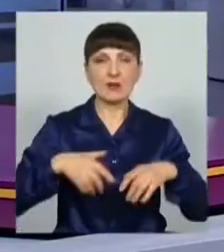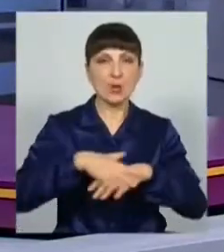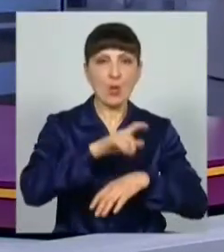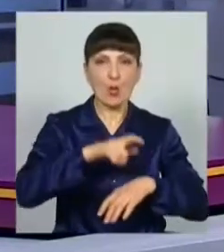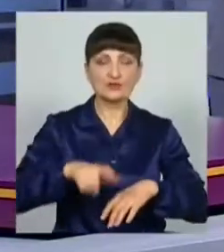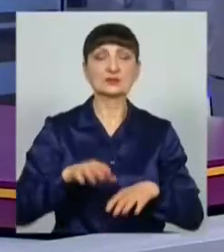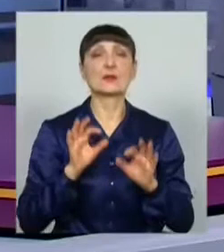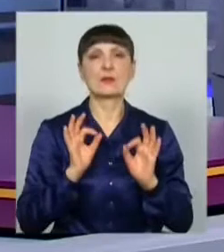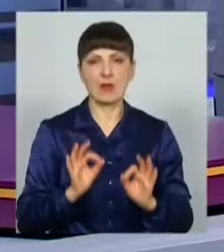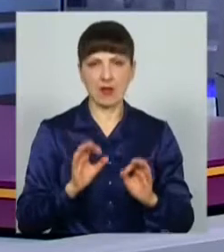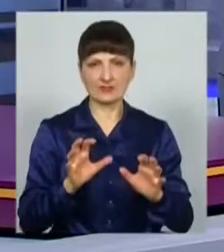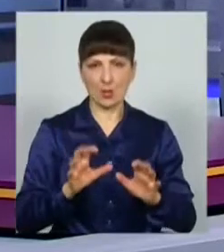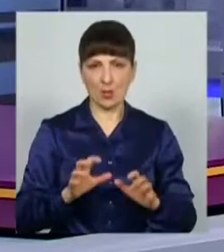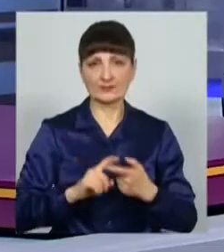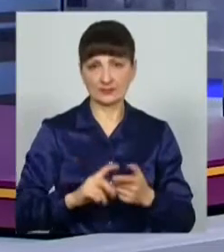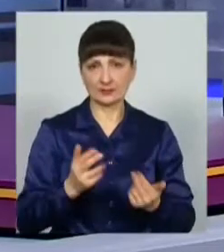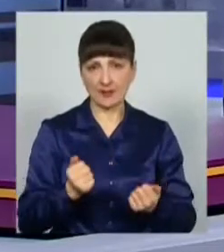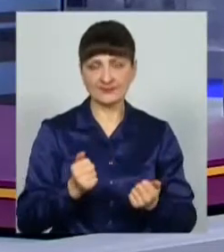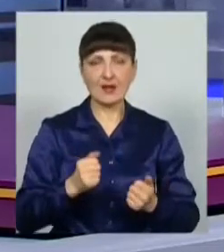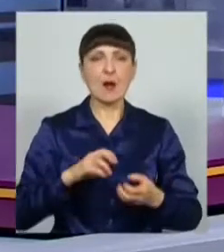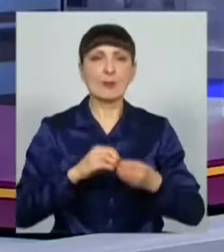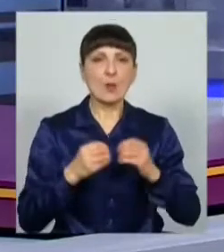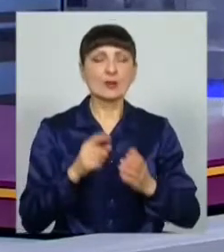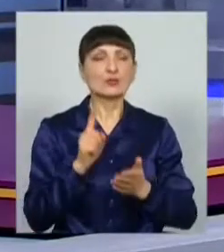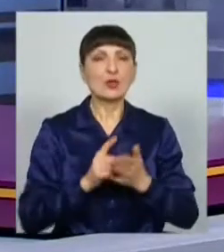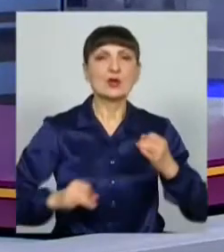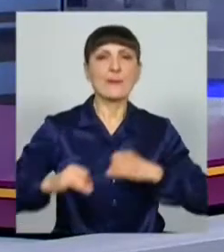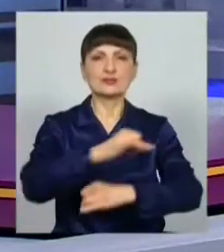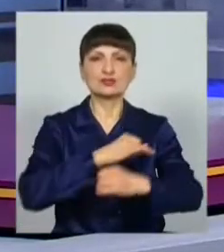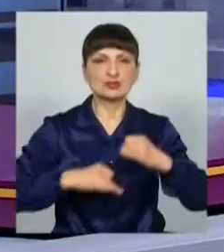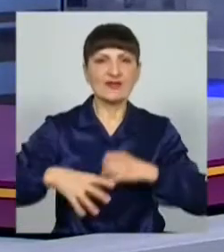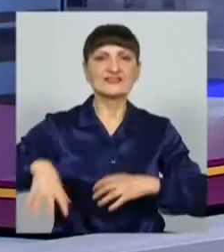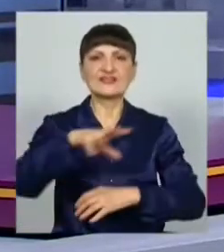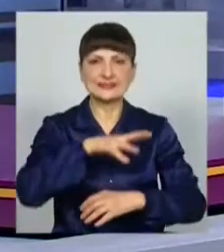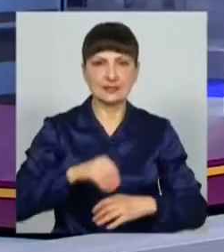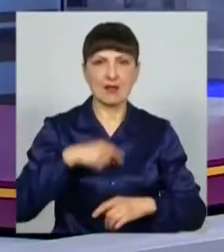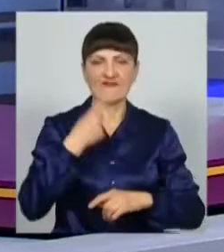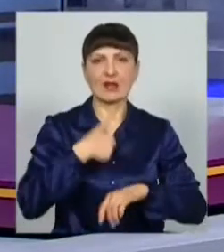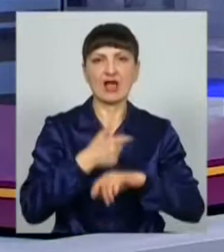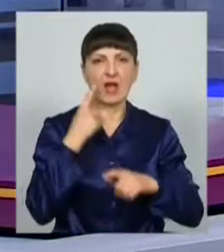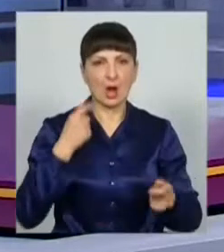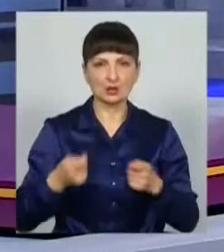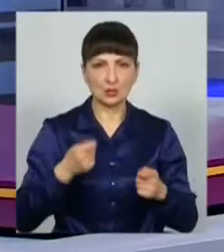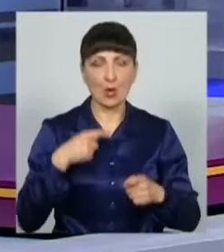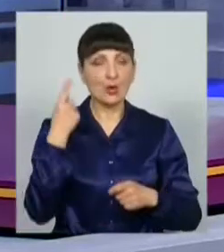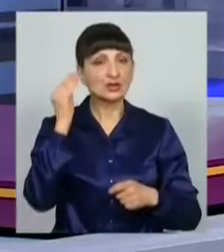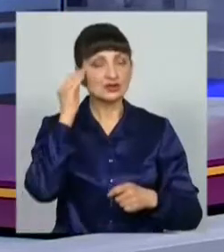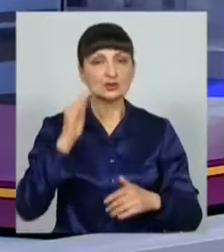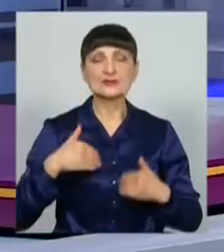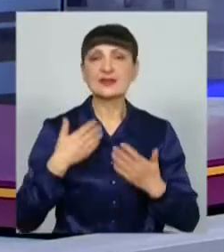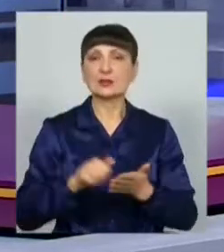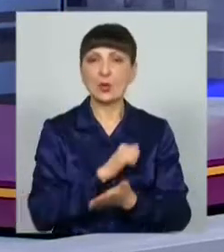вполне закономерна. Актуальные проблемы должны широко обсуждаться, отметил глава государства. Он считает, что инициаторам документа